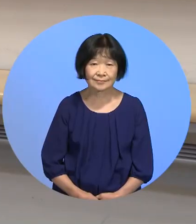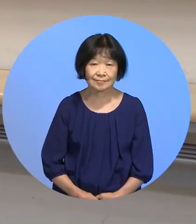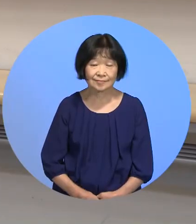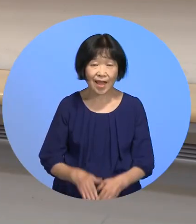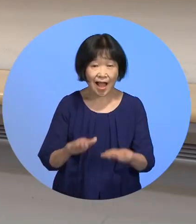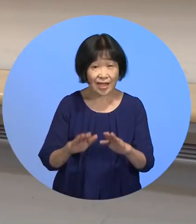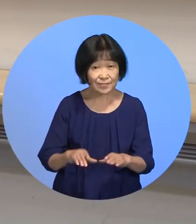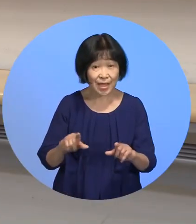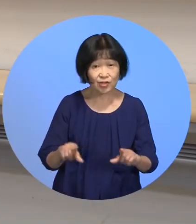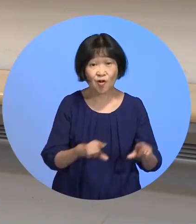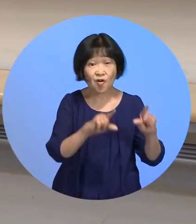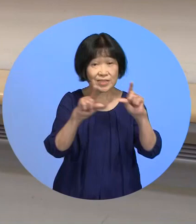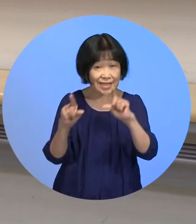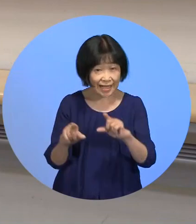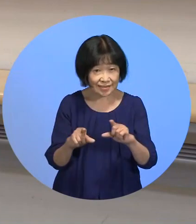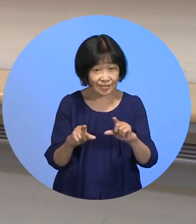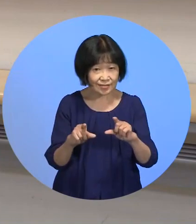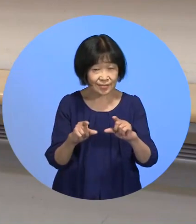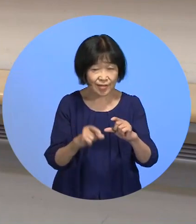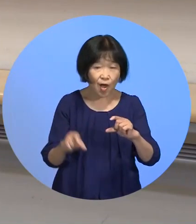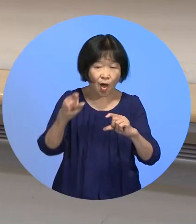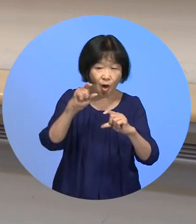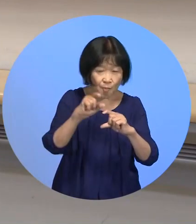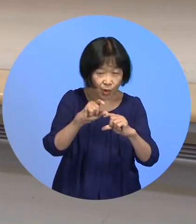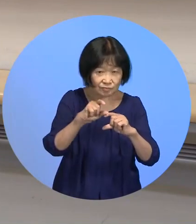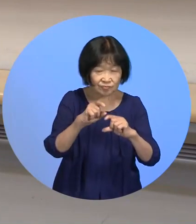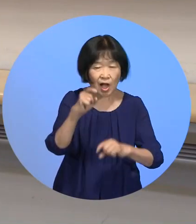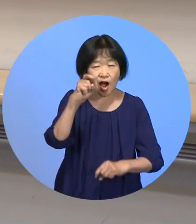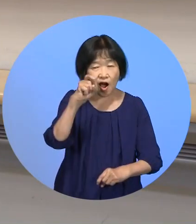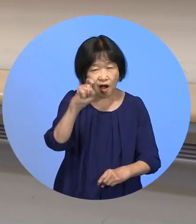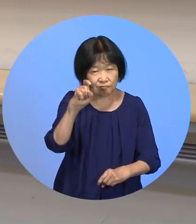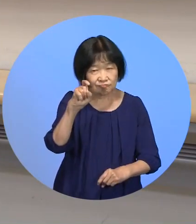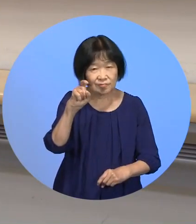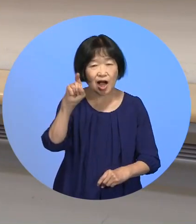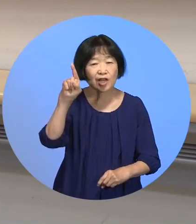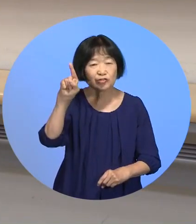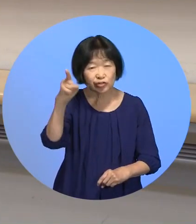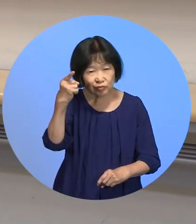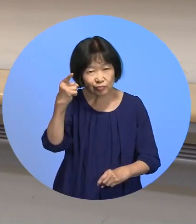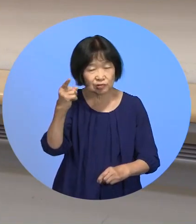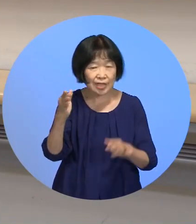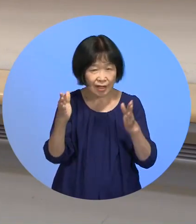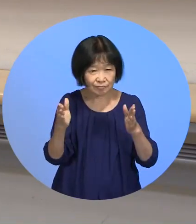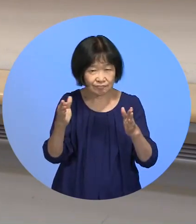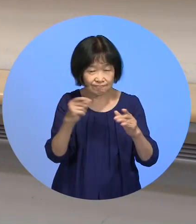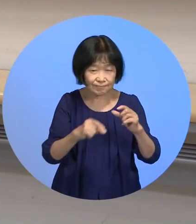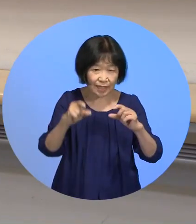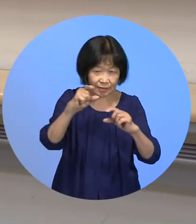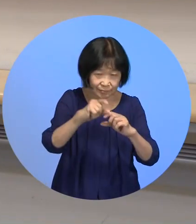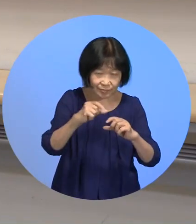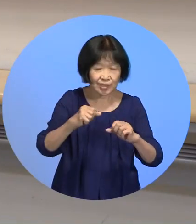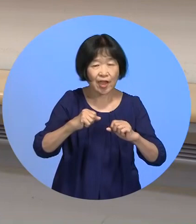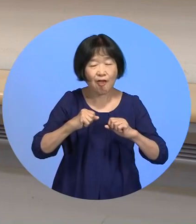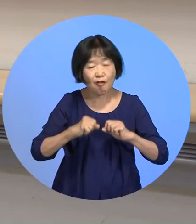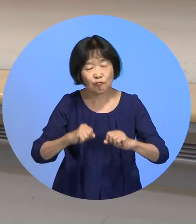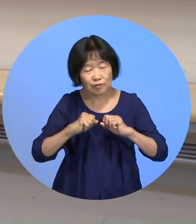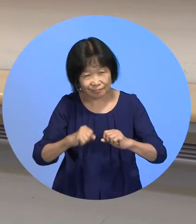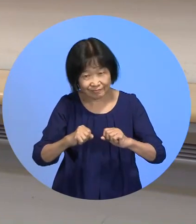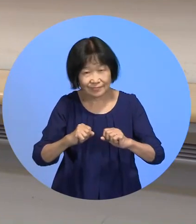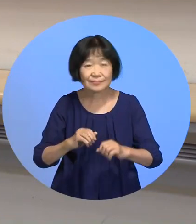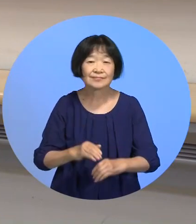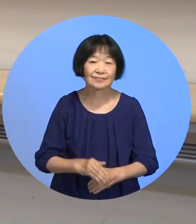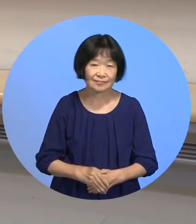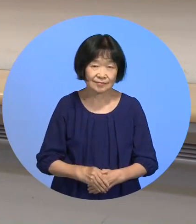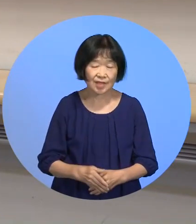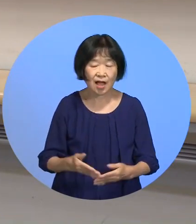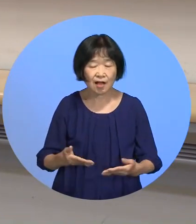今の生活よりも10分だけでいいので今よりもちょっと動かす、じっとしている時間を少なくしていただ